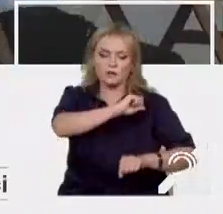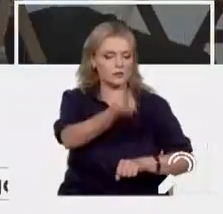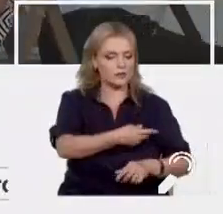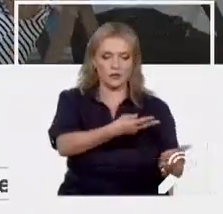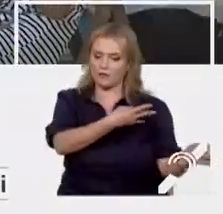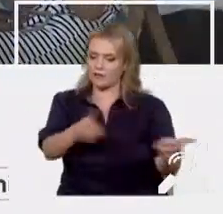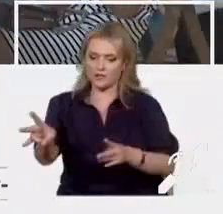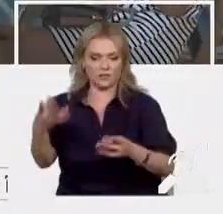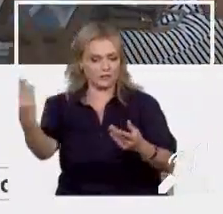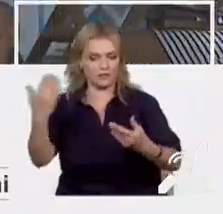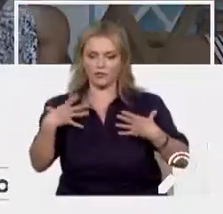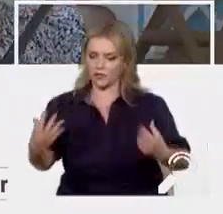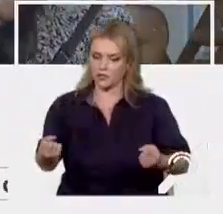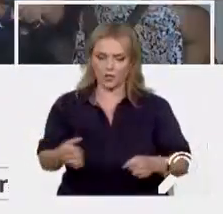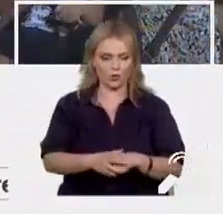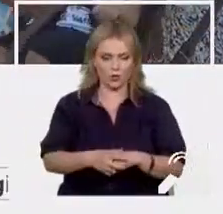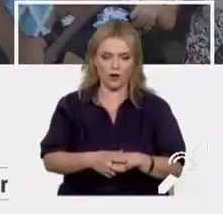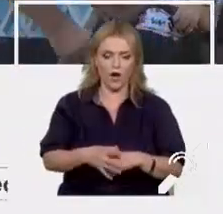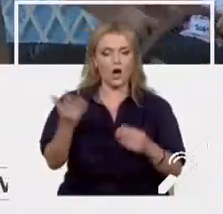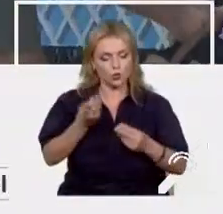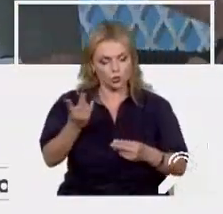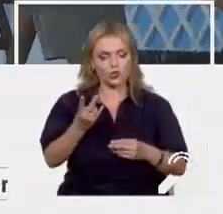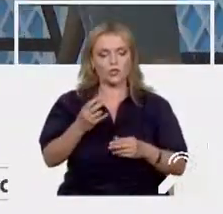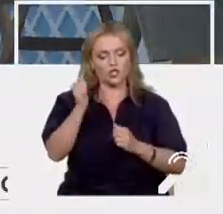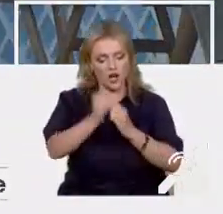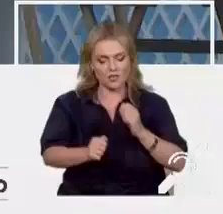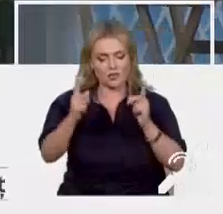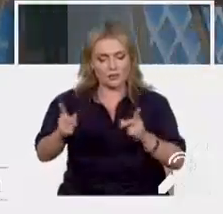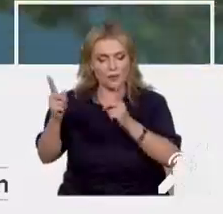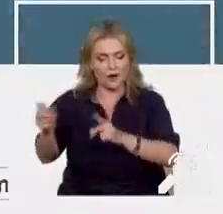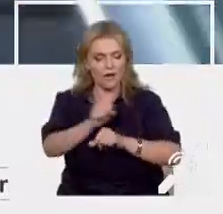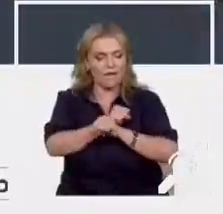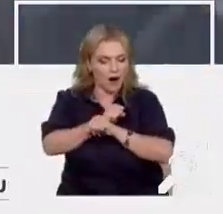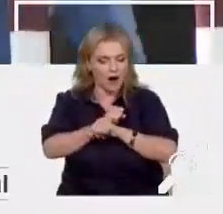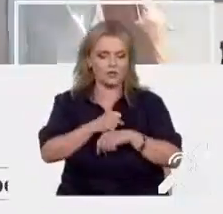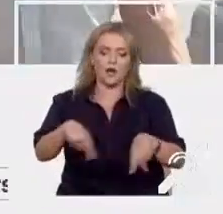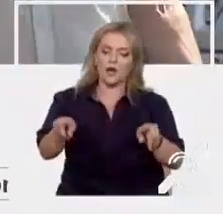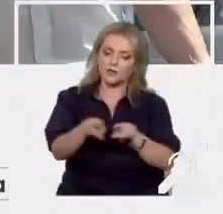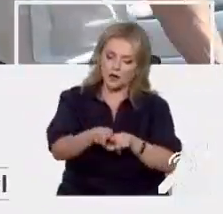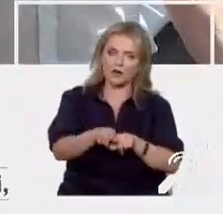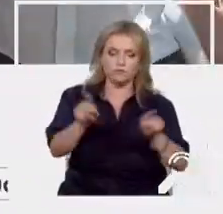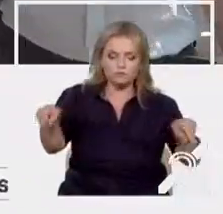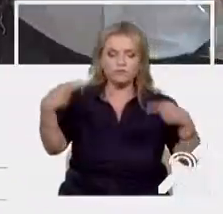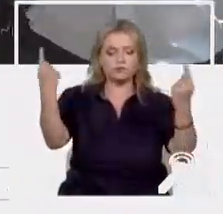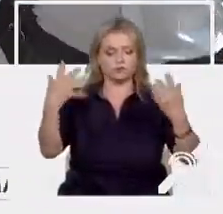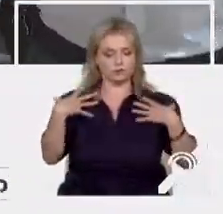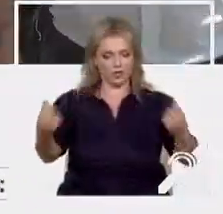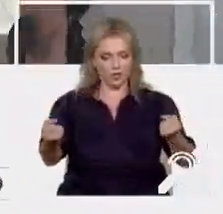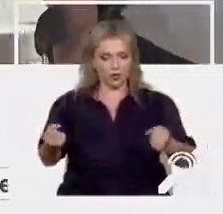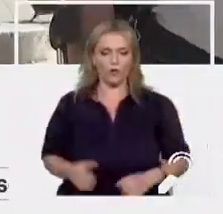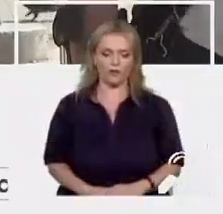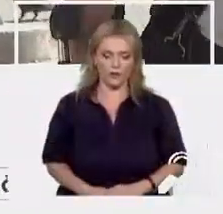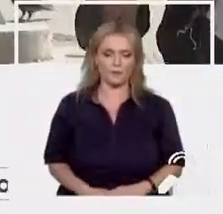zi, însă este recomandat să luăm periodic vacanțe. Ele ne pot ajuta să evităm epuizarea și să ne creștem